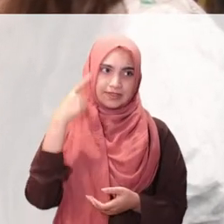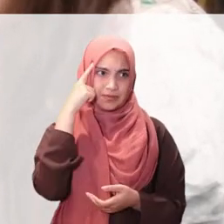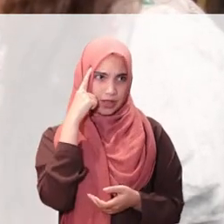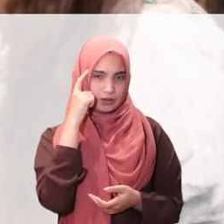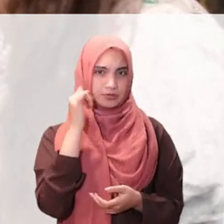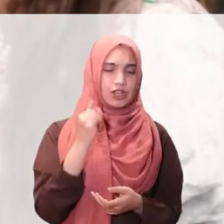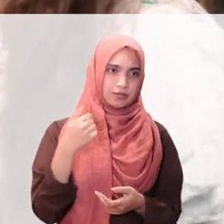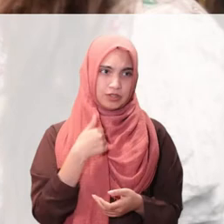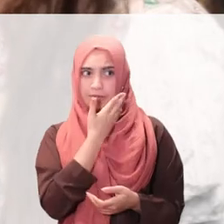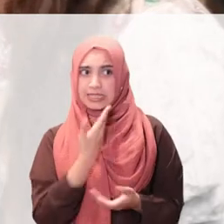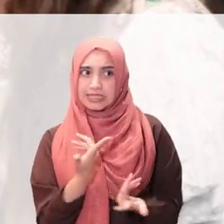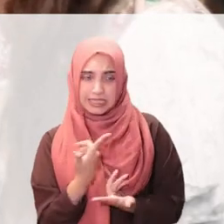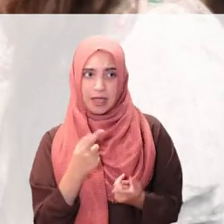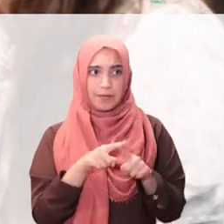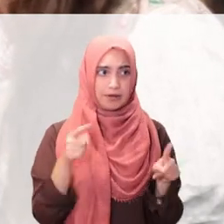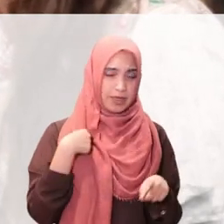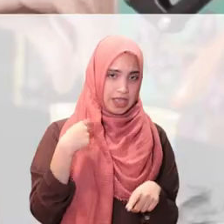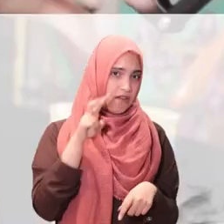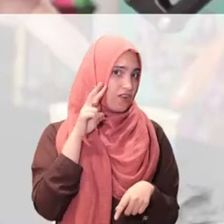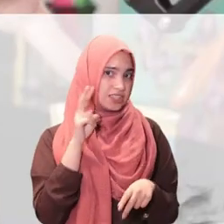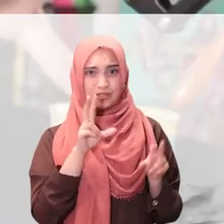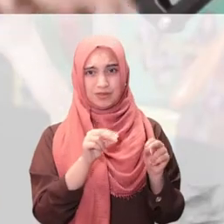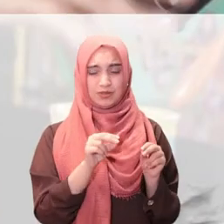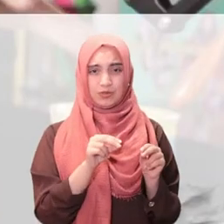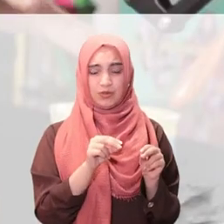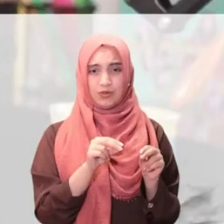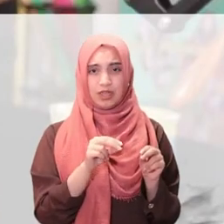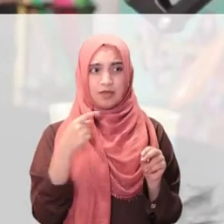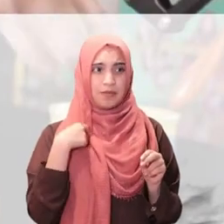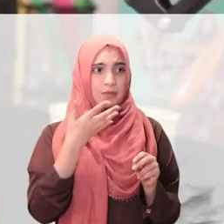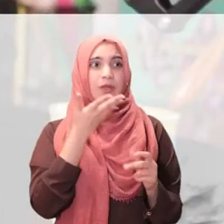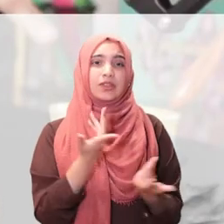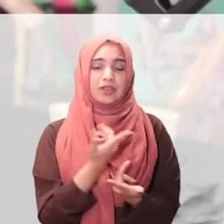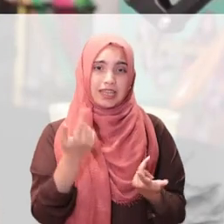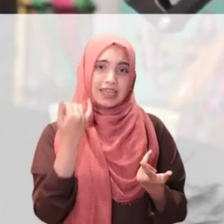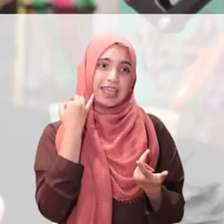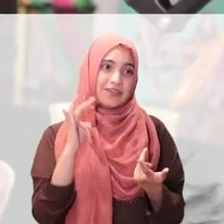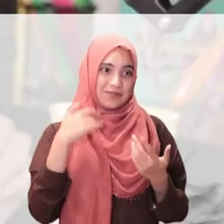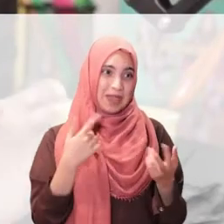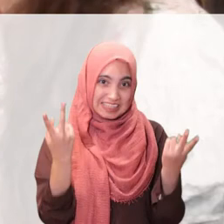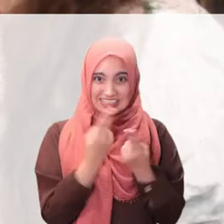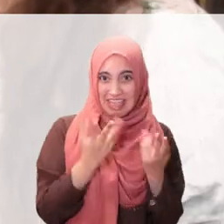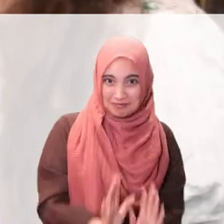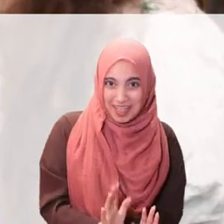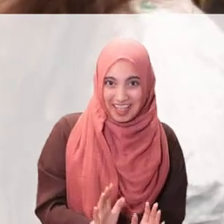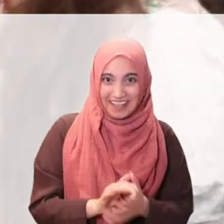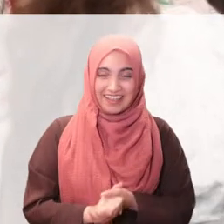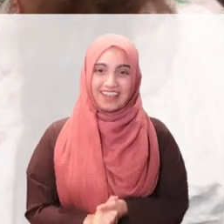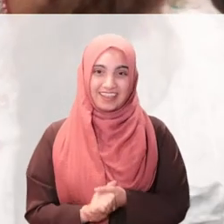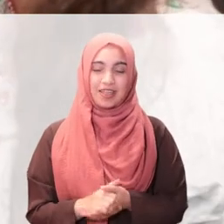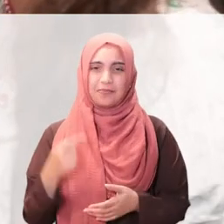है अरे नॉट लाइक टो बे पैड ओं थिस सब्जेक्ट अगर इससे हाईड्राइड हेलो हेलो हाउ आर यू